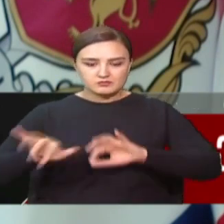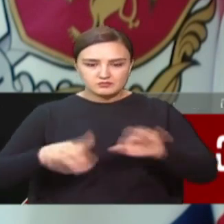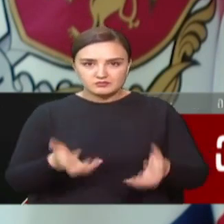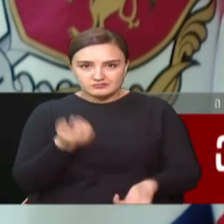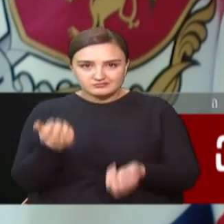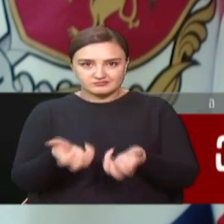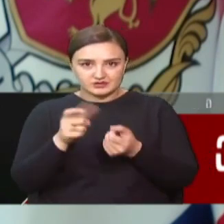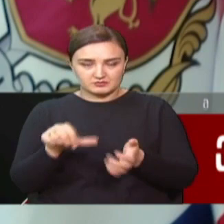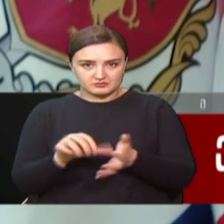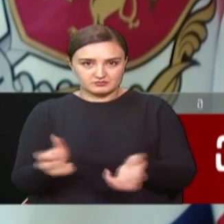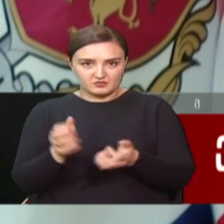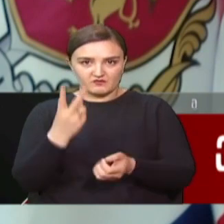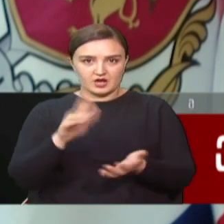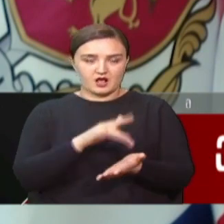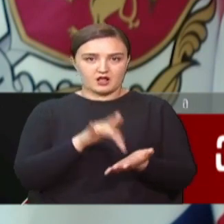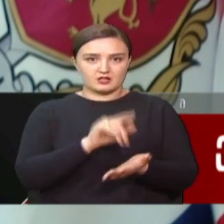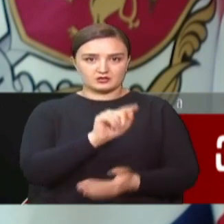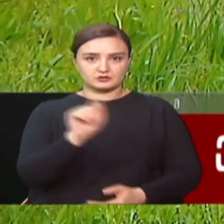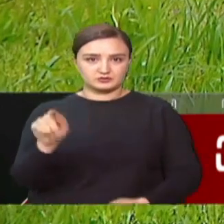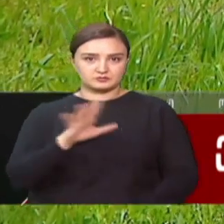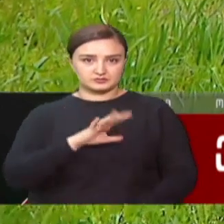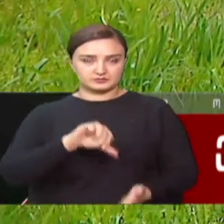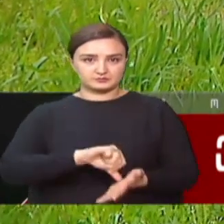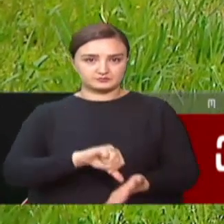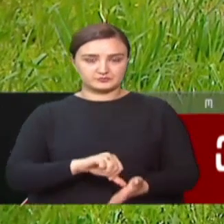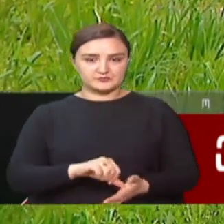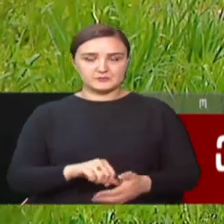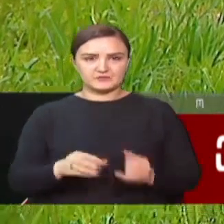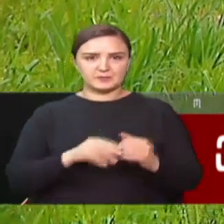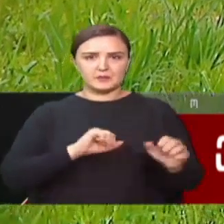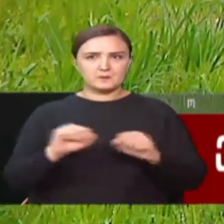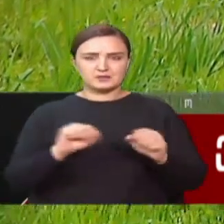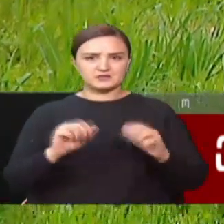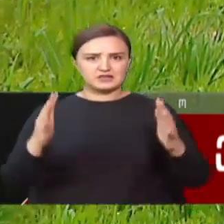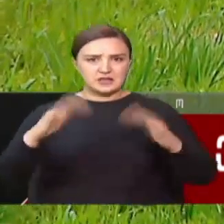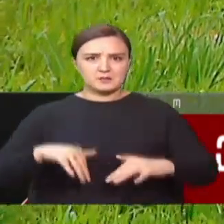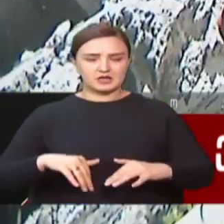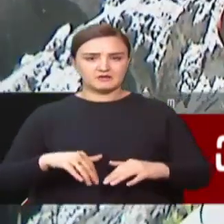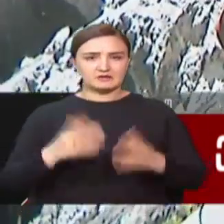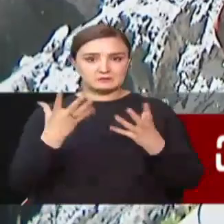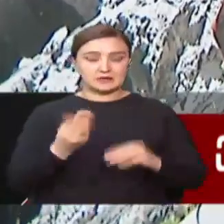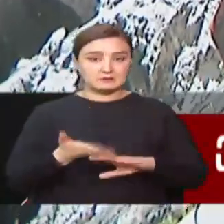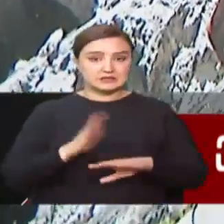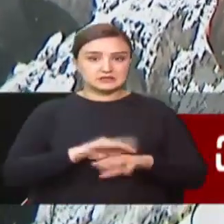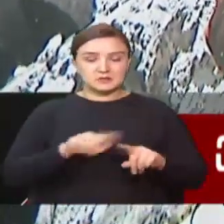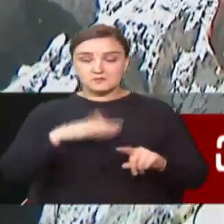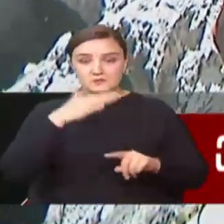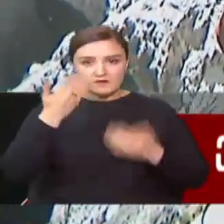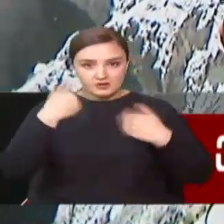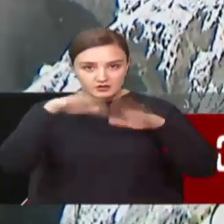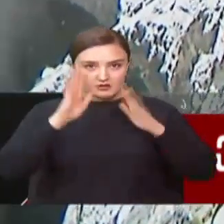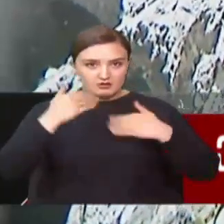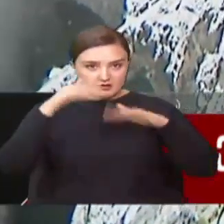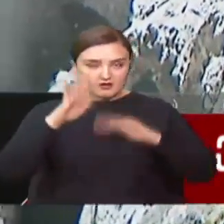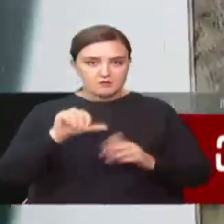დღის განმავლობაში ორ ქალაქში იღებდნენ მონაწილეობას. Დამანგრეველი მიწისძვრის, მძიმე დღეების და არაერთი გათენებული ღამის შემდეგ